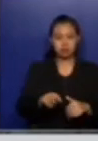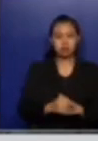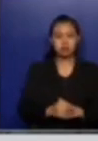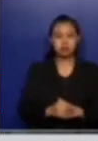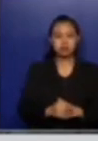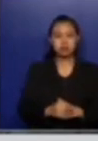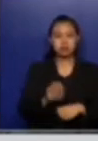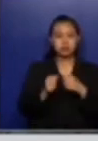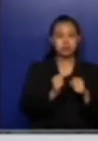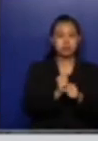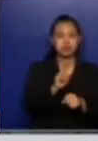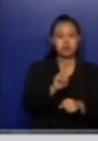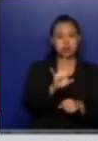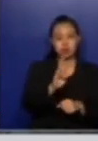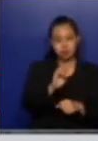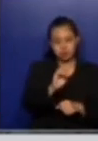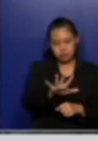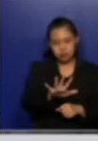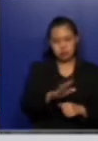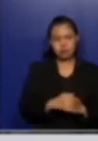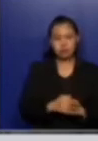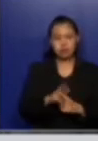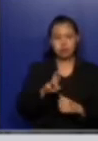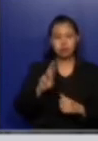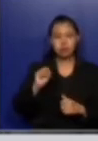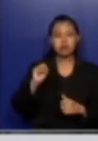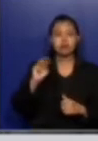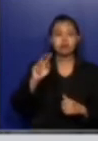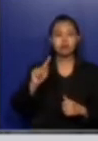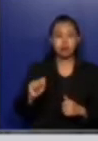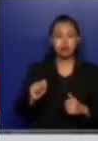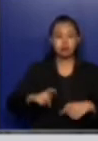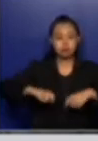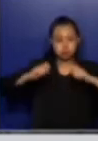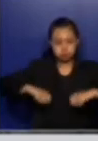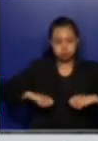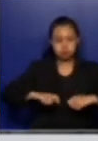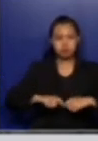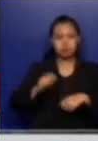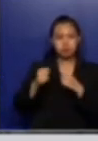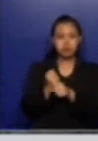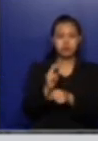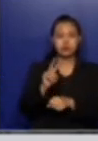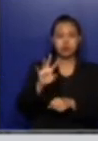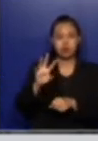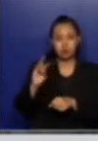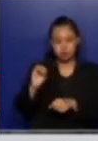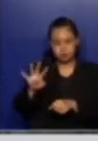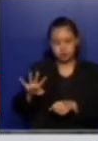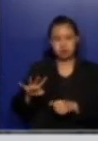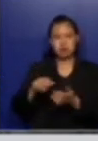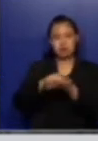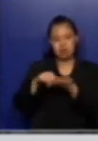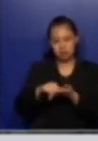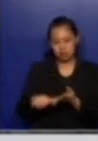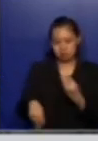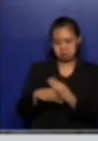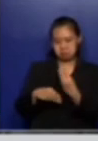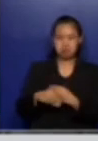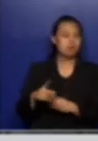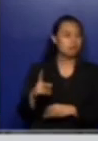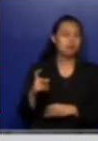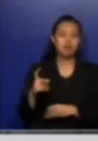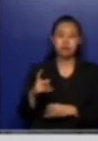ากปี63ตามมติคณะรัฐมนตรีนั้นในปี64นี้ก็ไม่สามารถแก้ไขได้เลยไม่สามารถต่อเติมได้ไม่สามารถจะเข้า